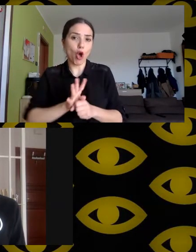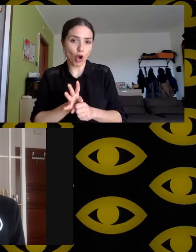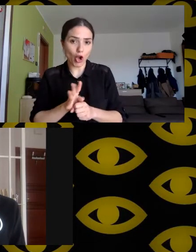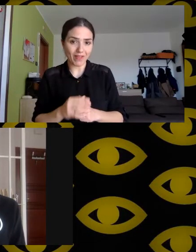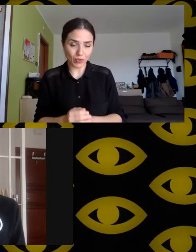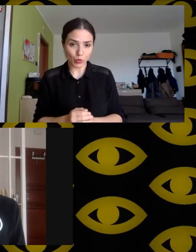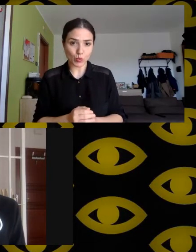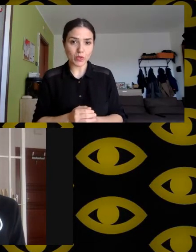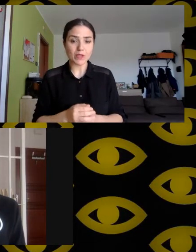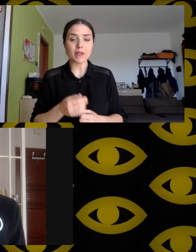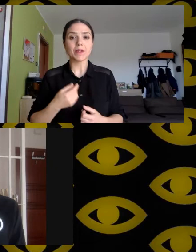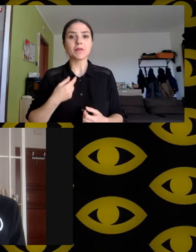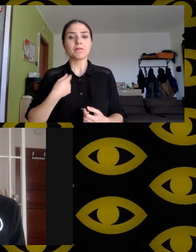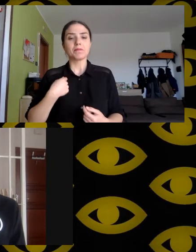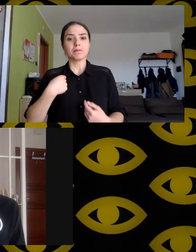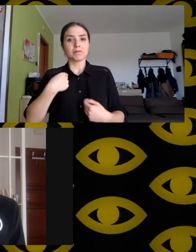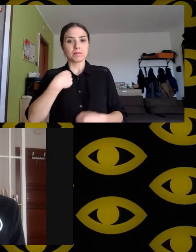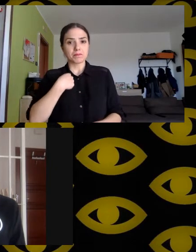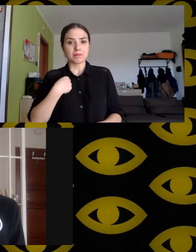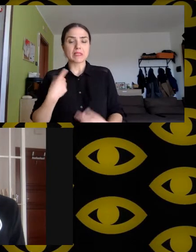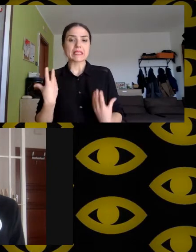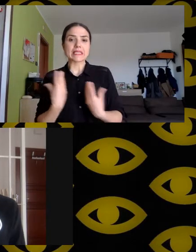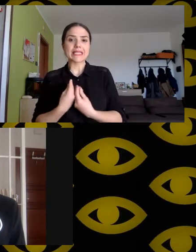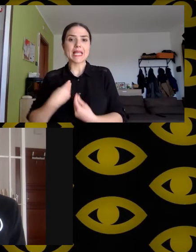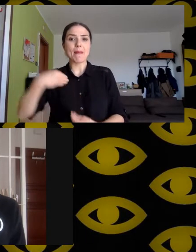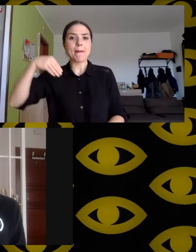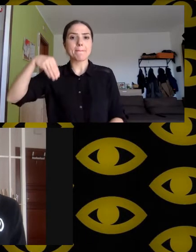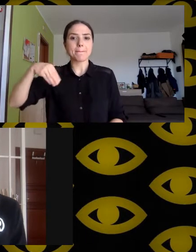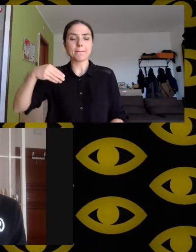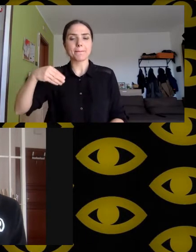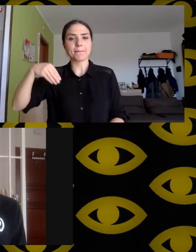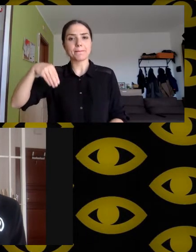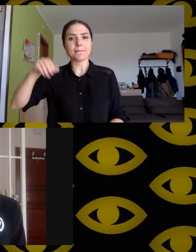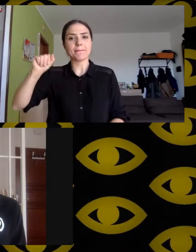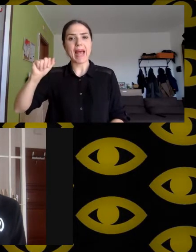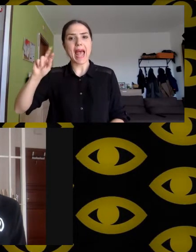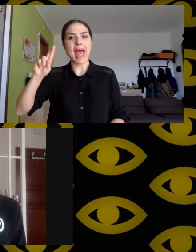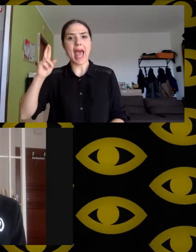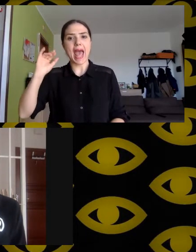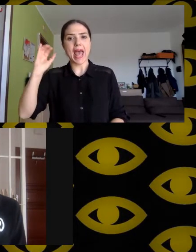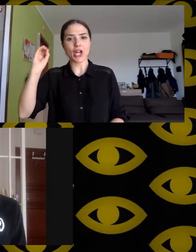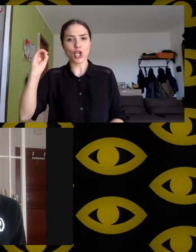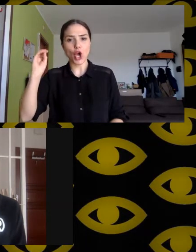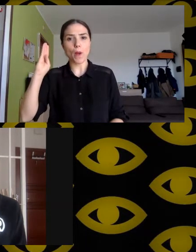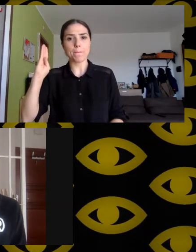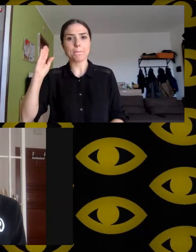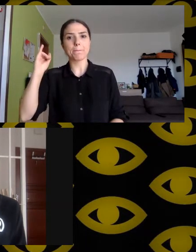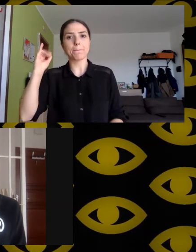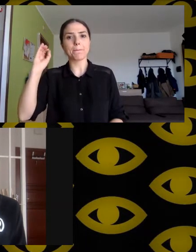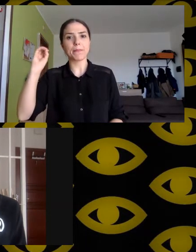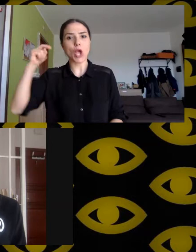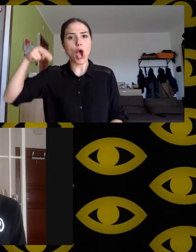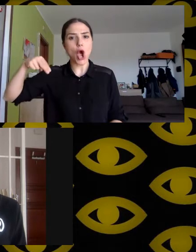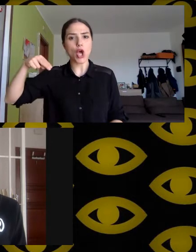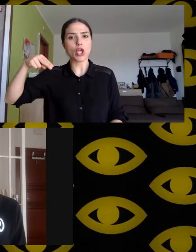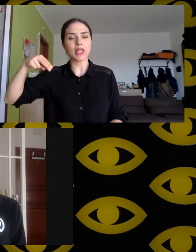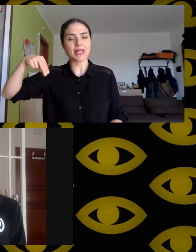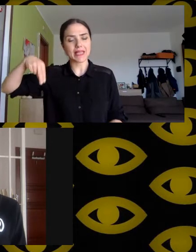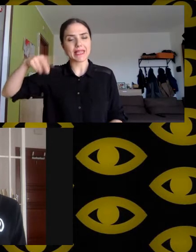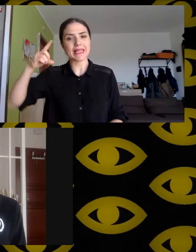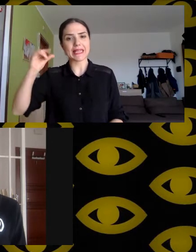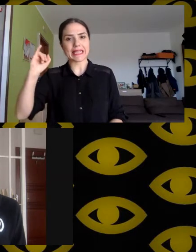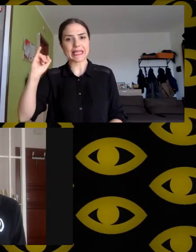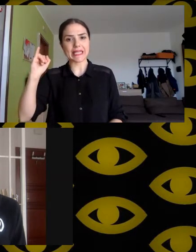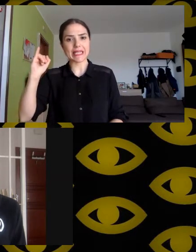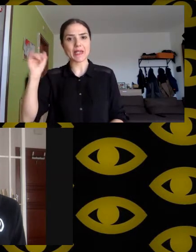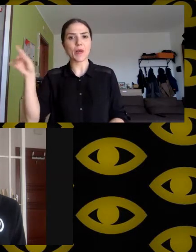diventare una possibilità e un'opportunità. Nel dolore e nel disagio volevamo insegnare alle persone che